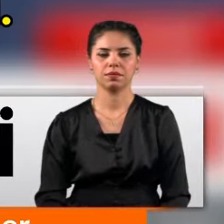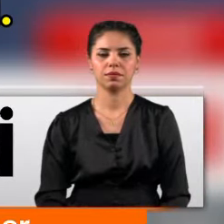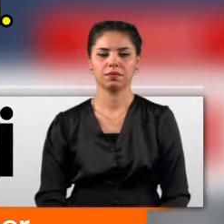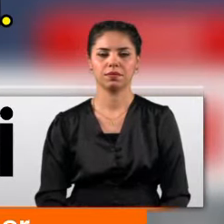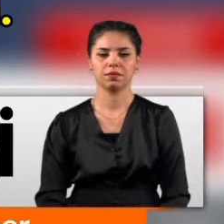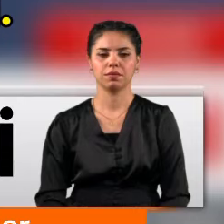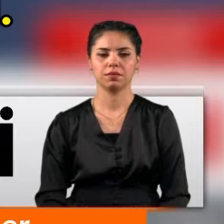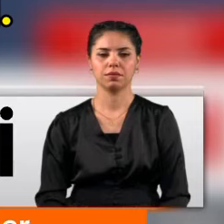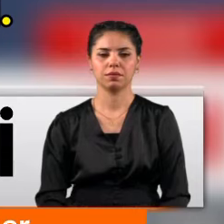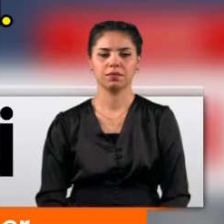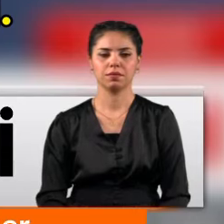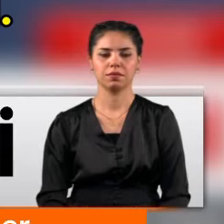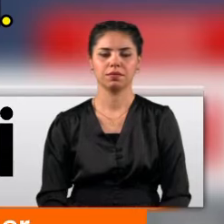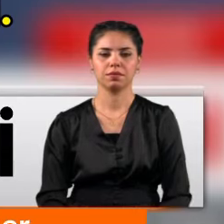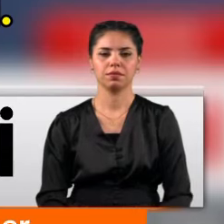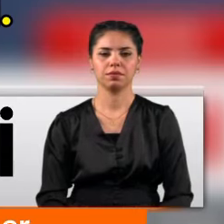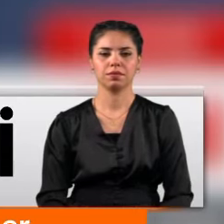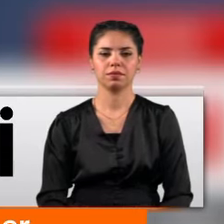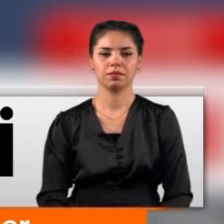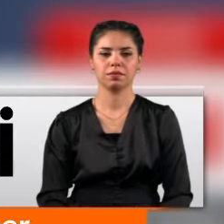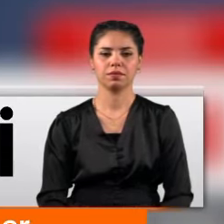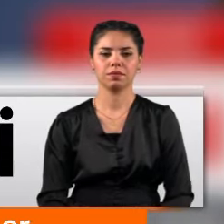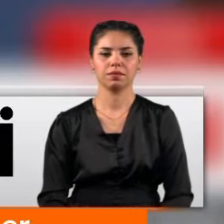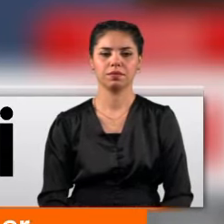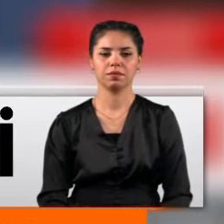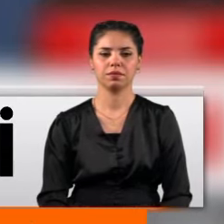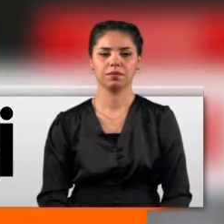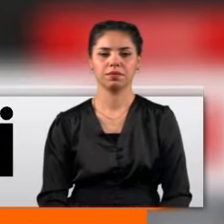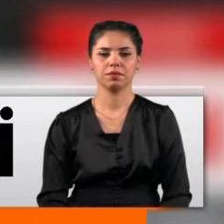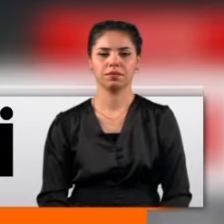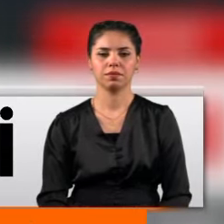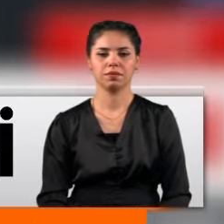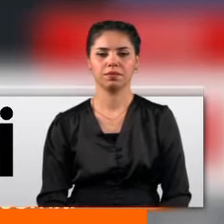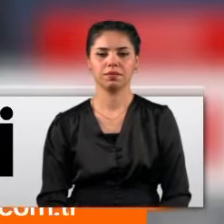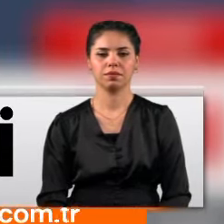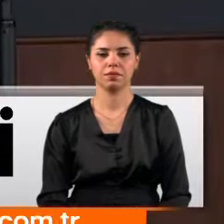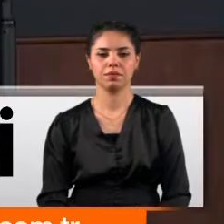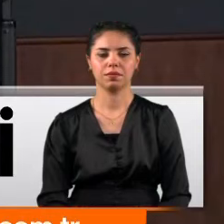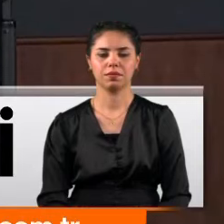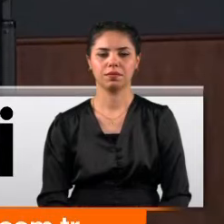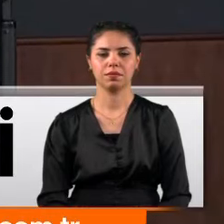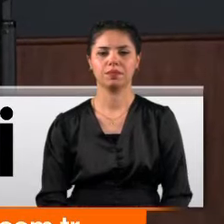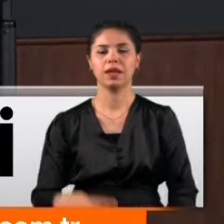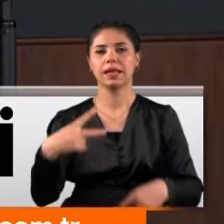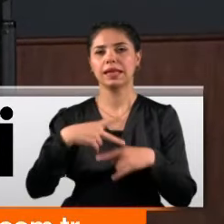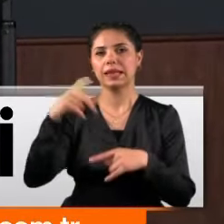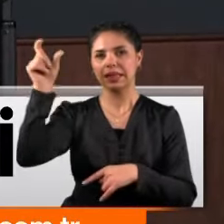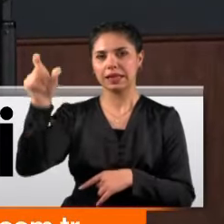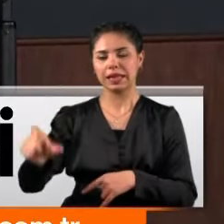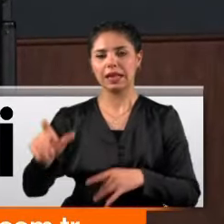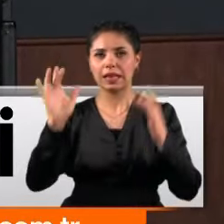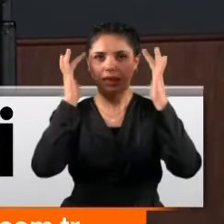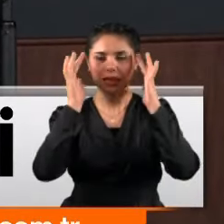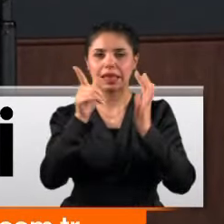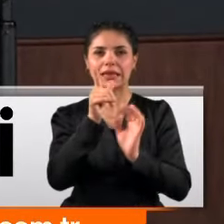fazla odaklandım. Başkan Zelenski'den bahsediyorum. Ben Putin'den daha iyiyim. Kesinlikle öylesin. Zelenski bile bu karmaşaya